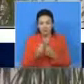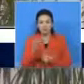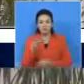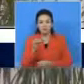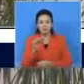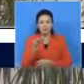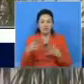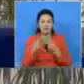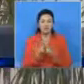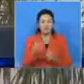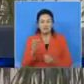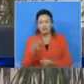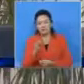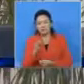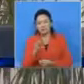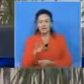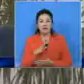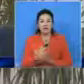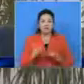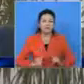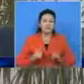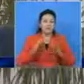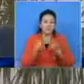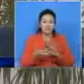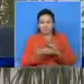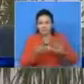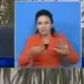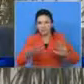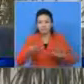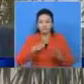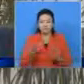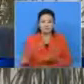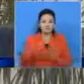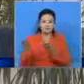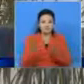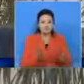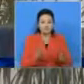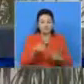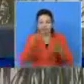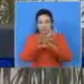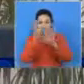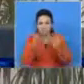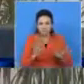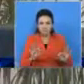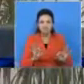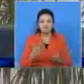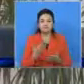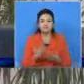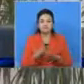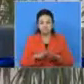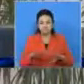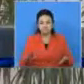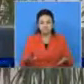Бернұмыратовтар отбасы, Татауыптар отбасын құрметпен шақырып отырмыз. Ол отбасыларында өнерге баулып